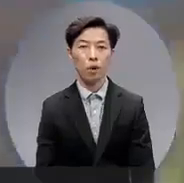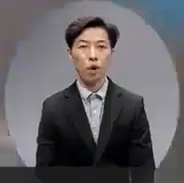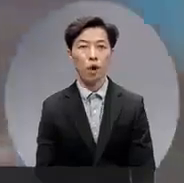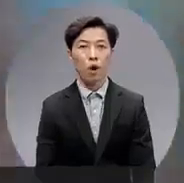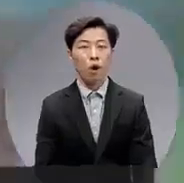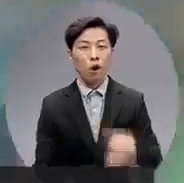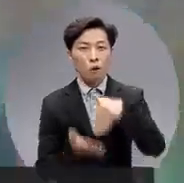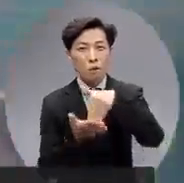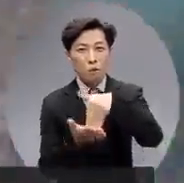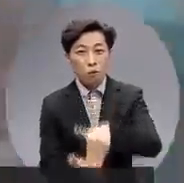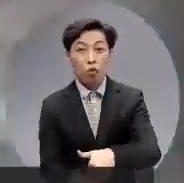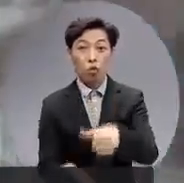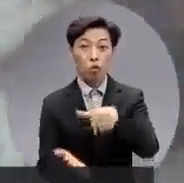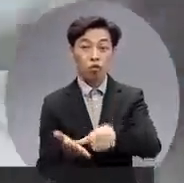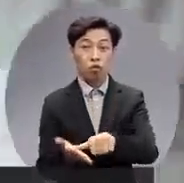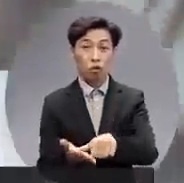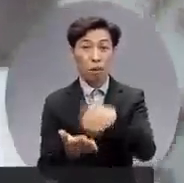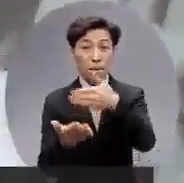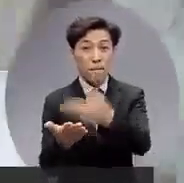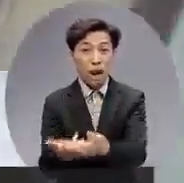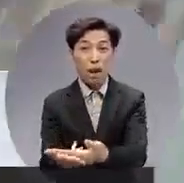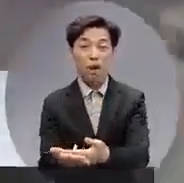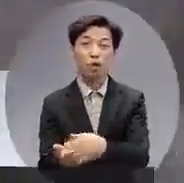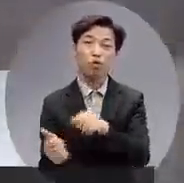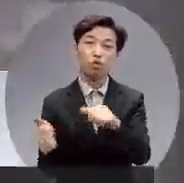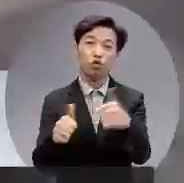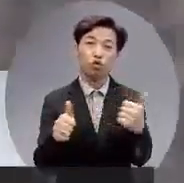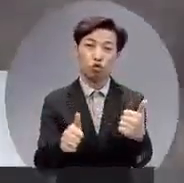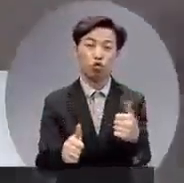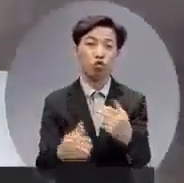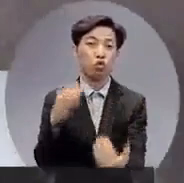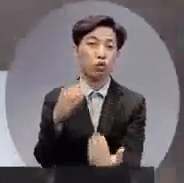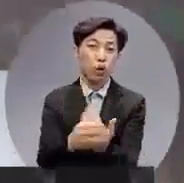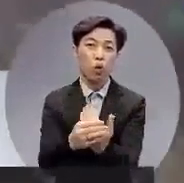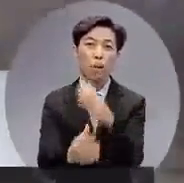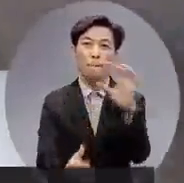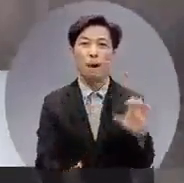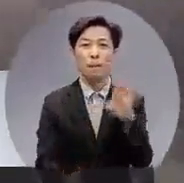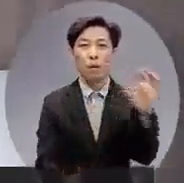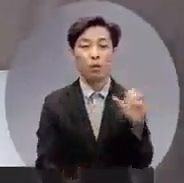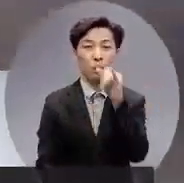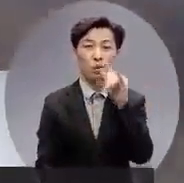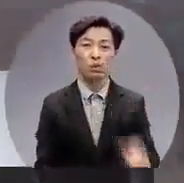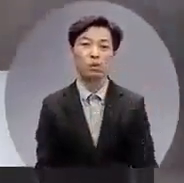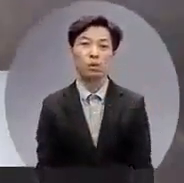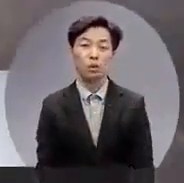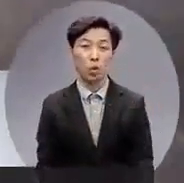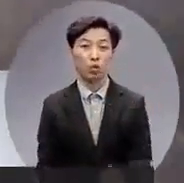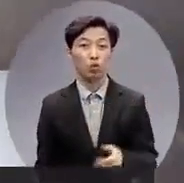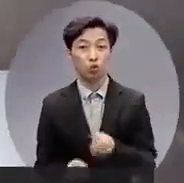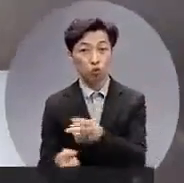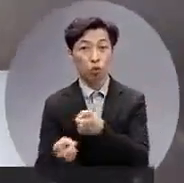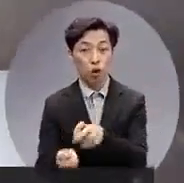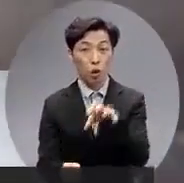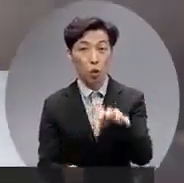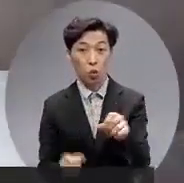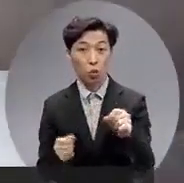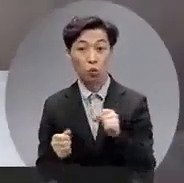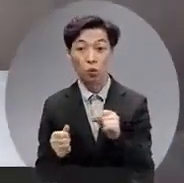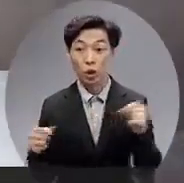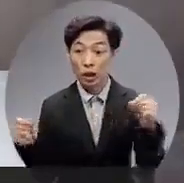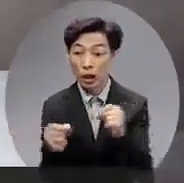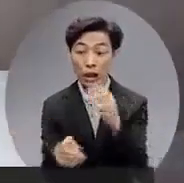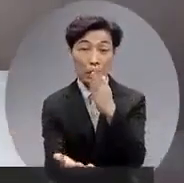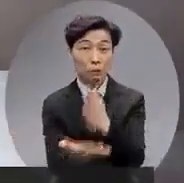육중한 물체에 깔려 노동자들이 숨지는 안타까운 사고가 반복되고 있습니다 운반 현장에 접근하지 마라이 간단한